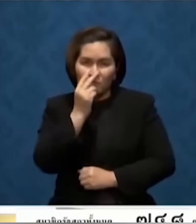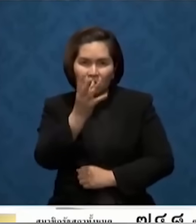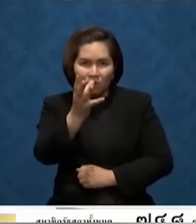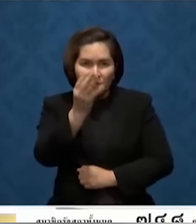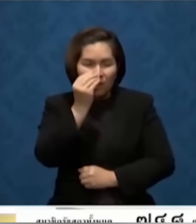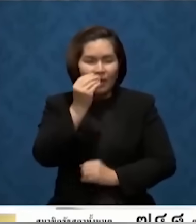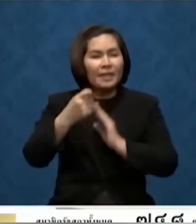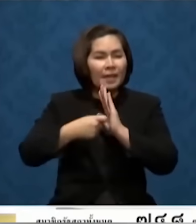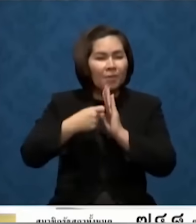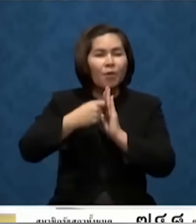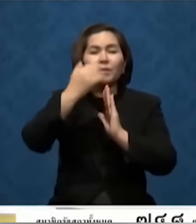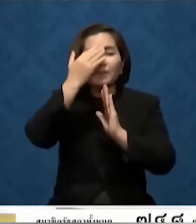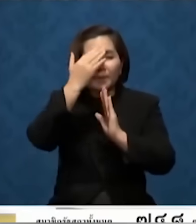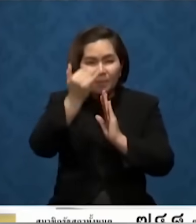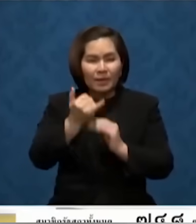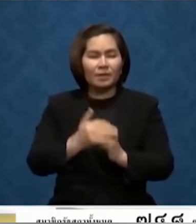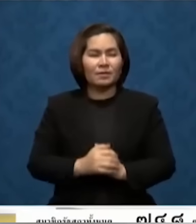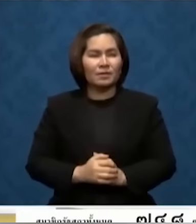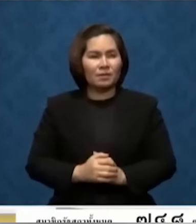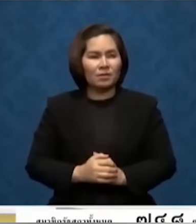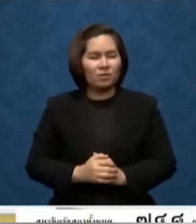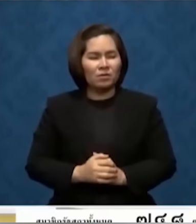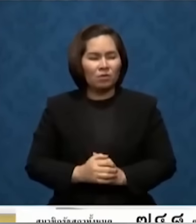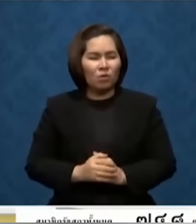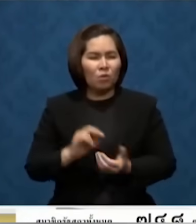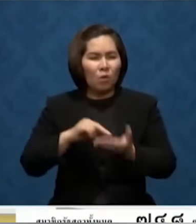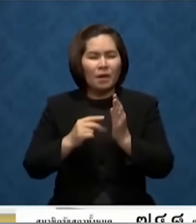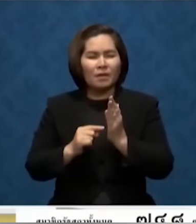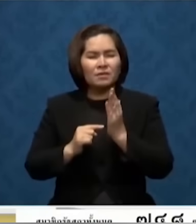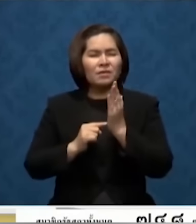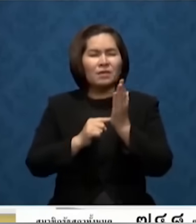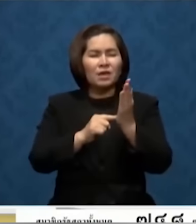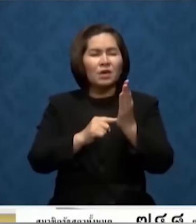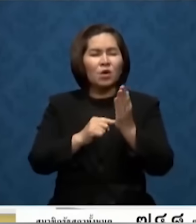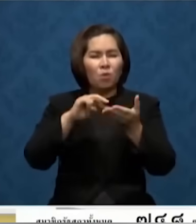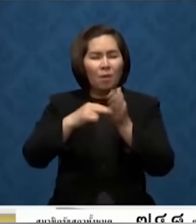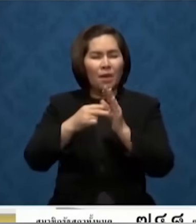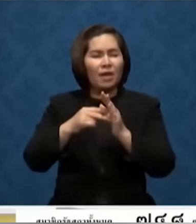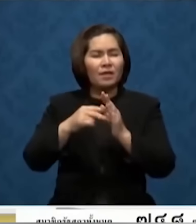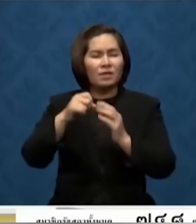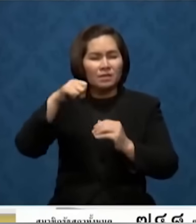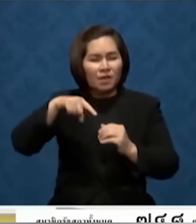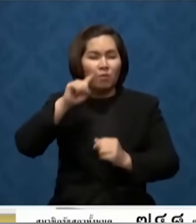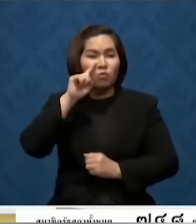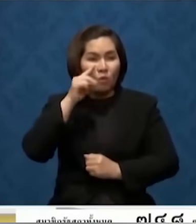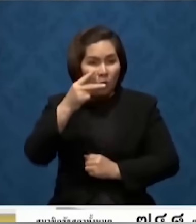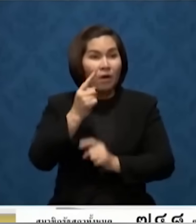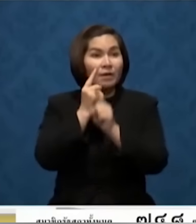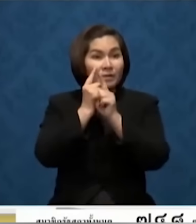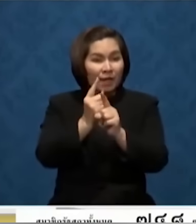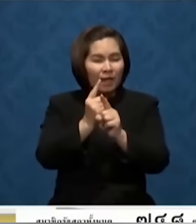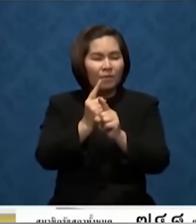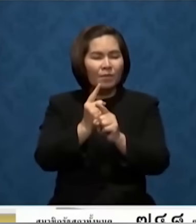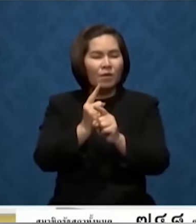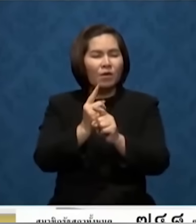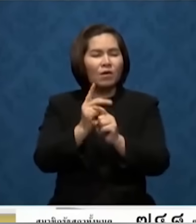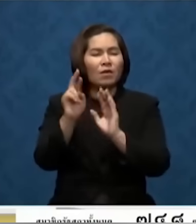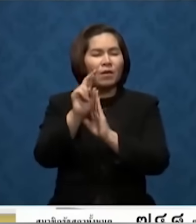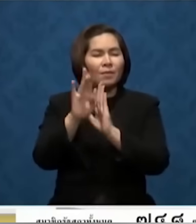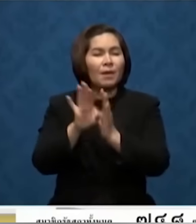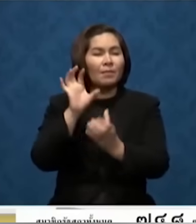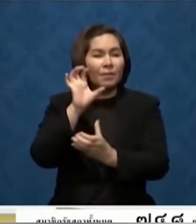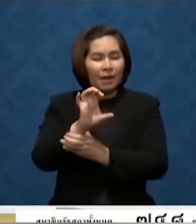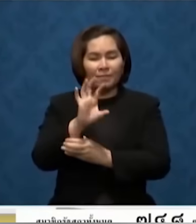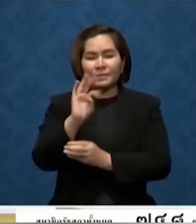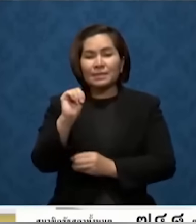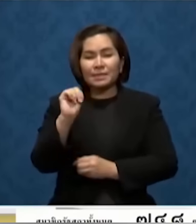ยัตตินี้จึงซ้ำซ้อนตามข้อบังคับข้อที่11 41ของรัฐสภาครับ